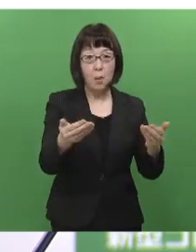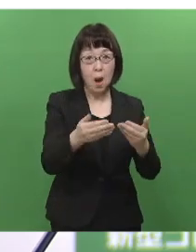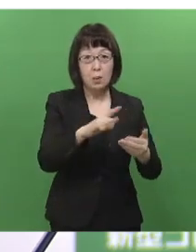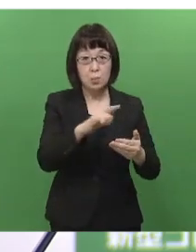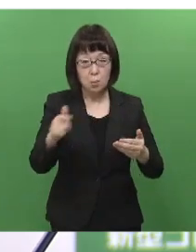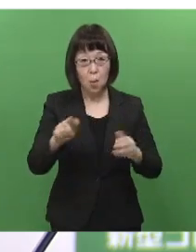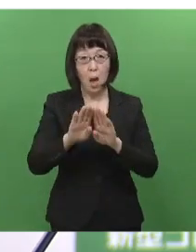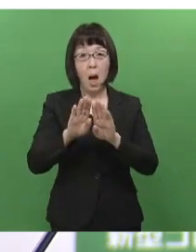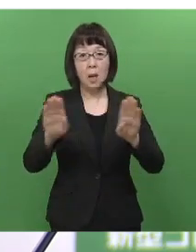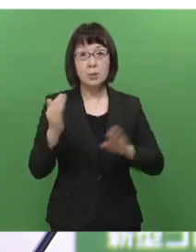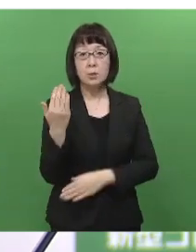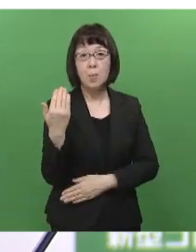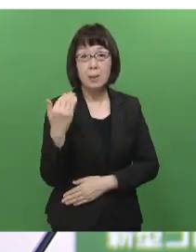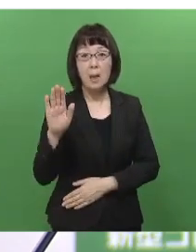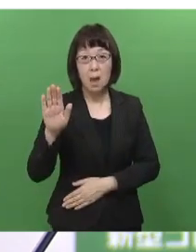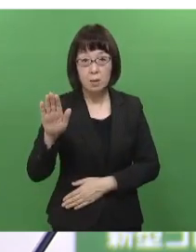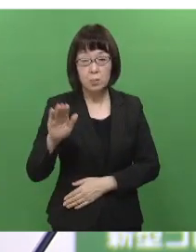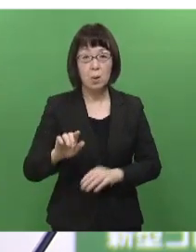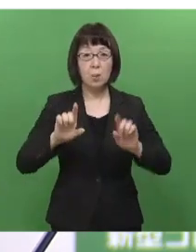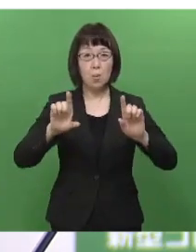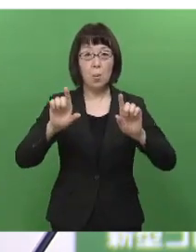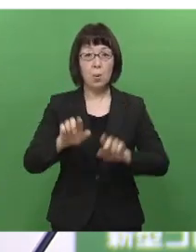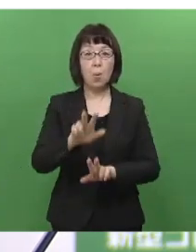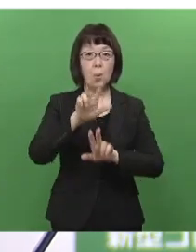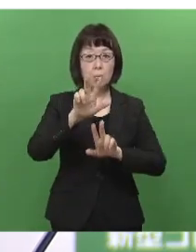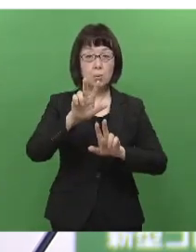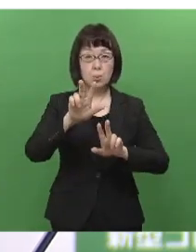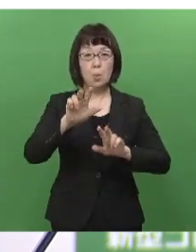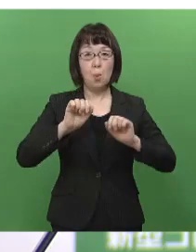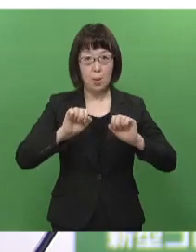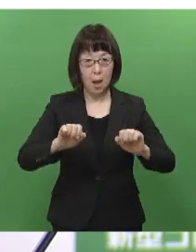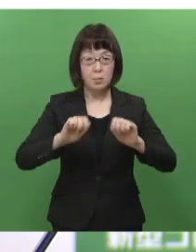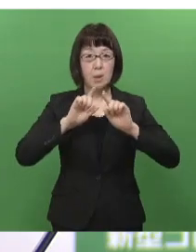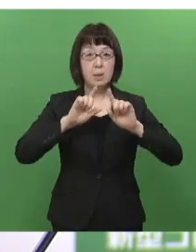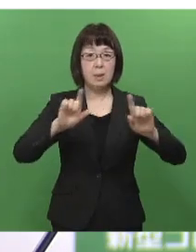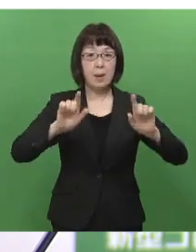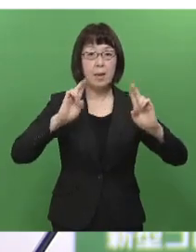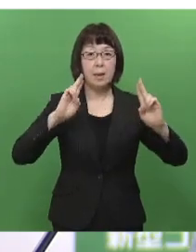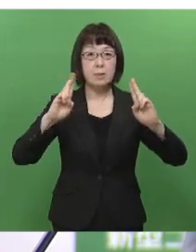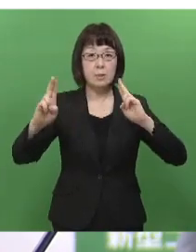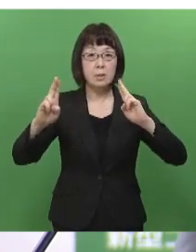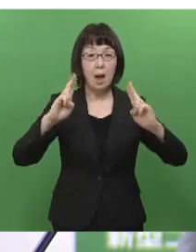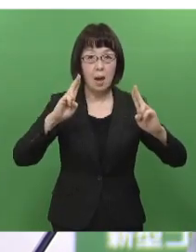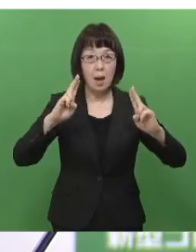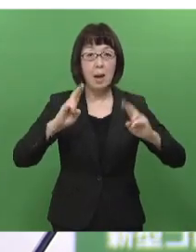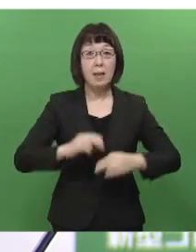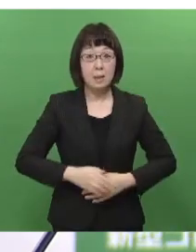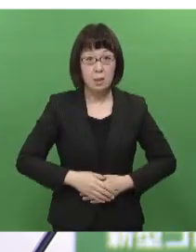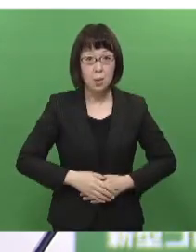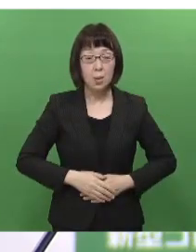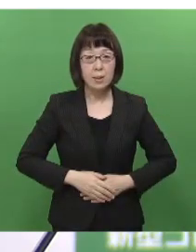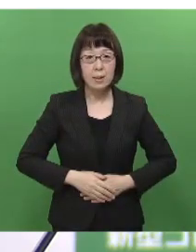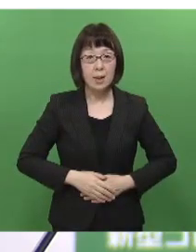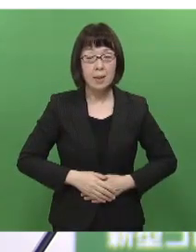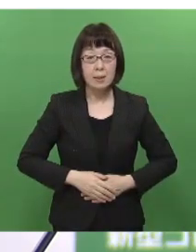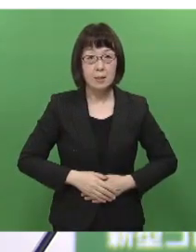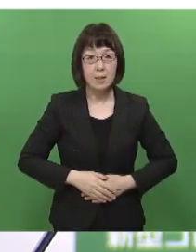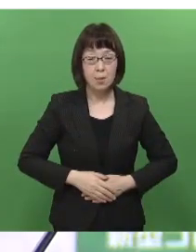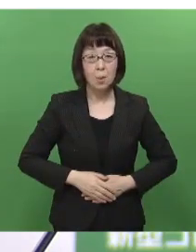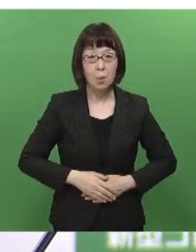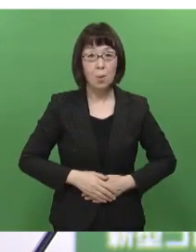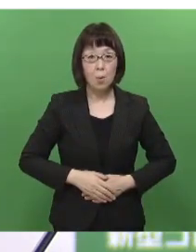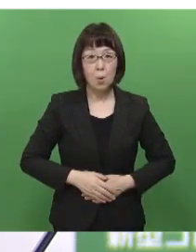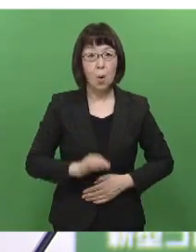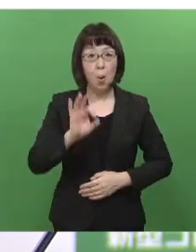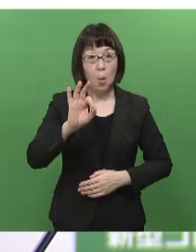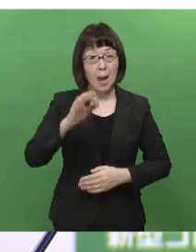、東京ルールを宣言した企業、東京ルール宣言企業への融資